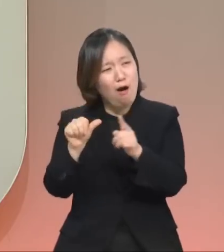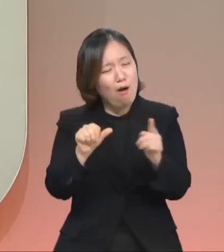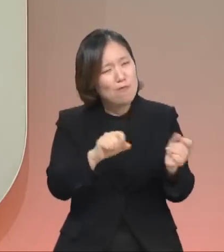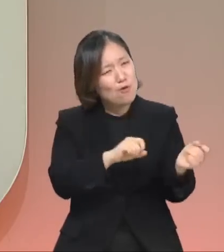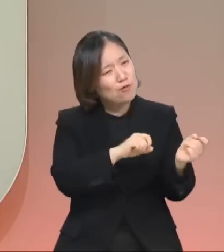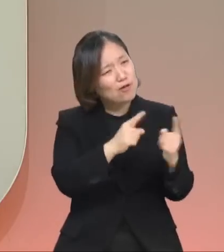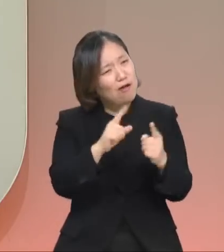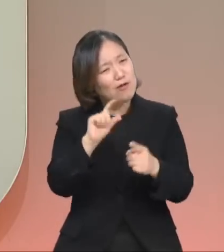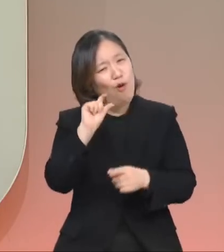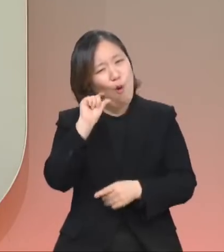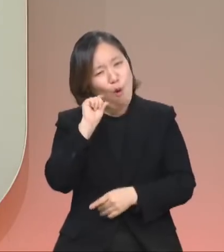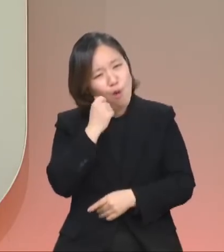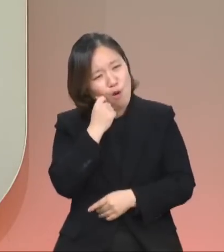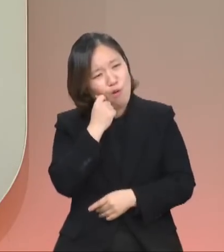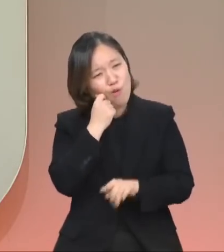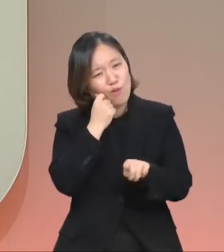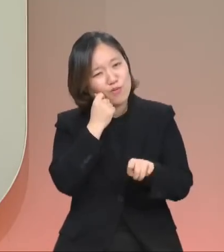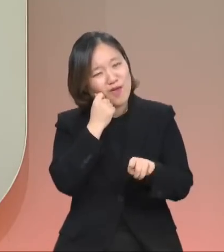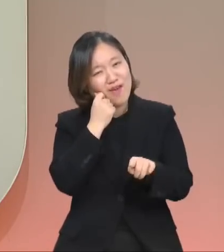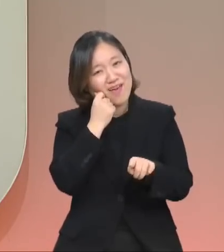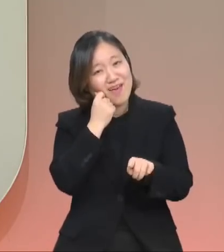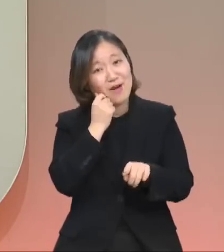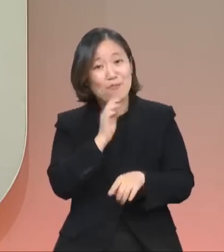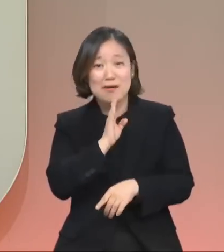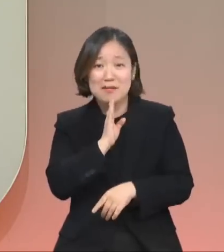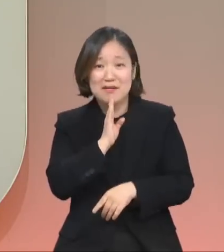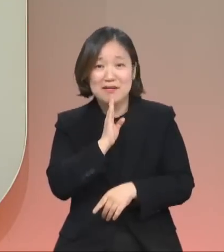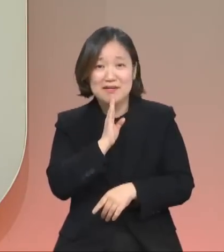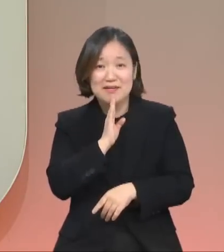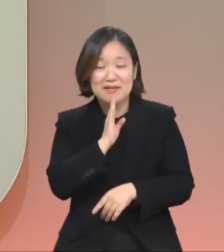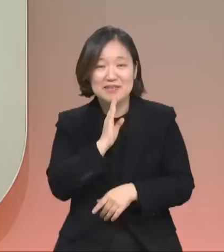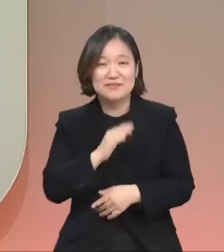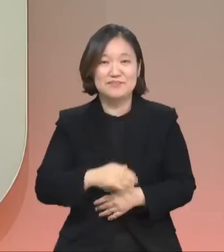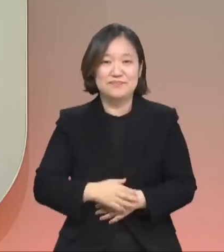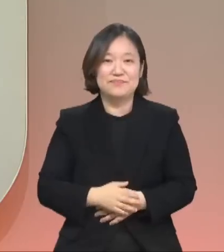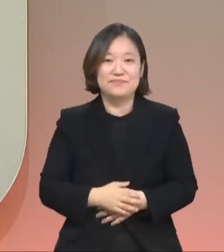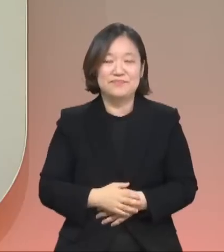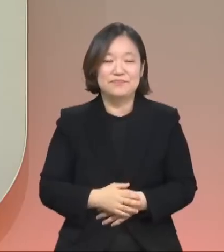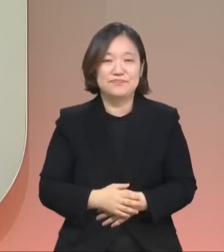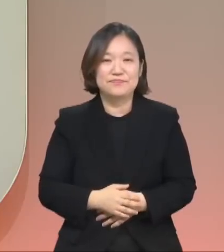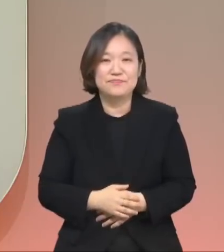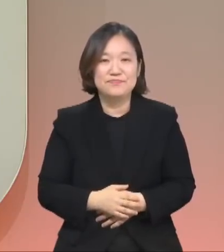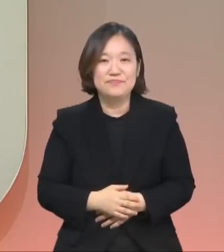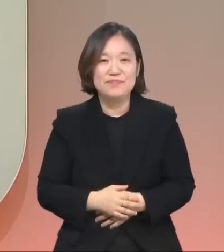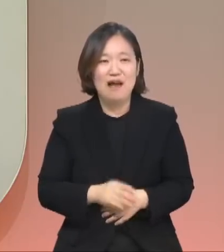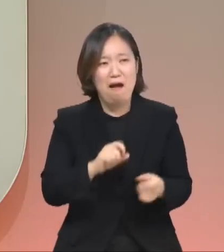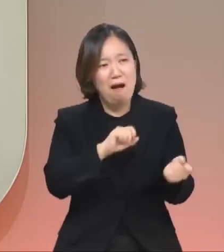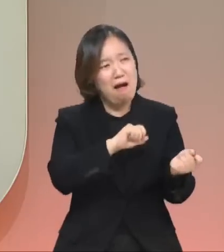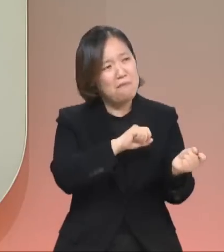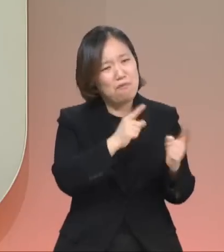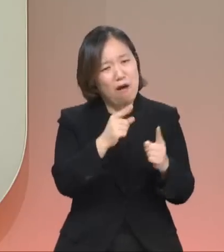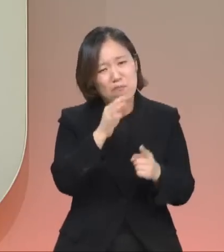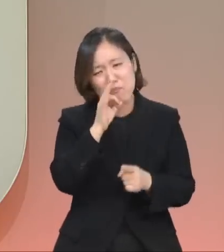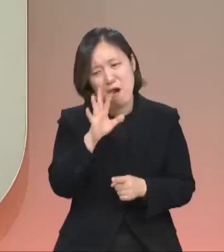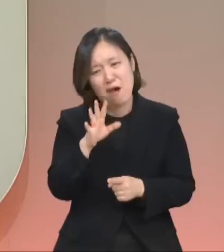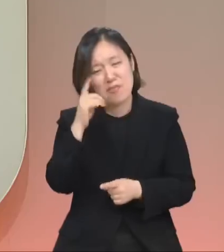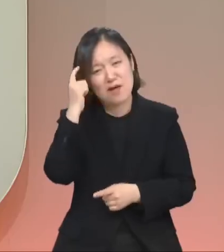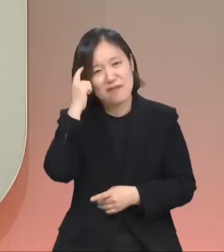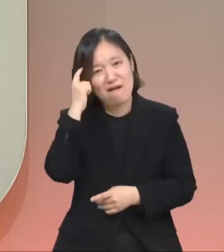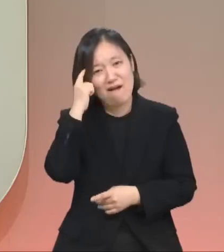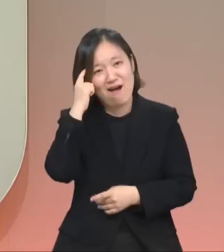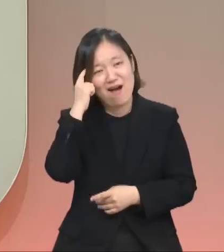뇌사에 빠진 분들이 다시 깨어나는 경우는 거의 드물다고 제가 거의 뭐 불가능에 가깝다 뭐